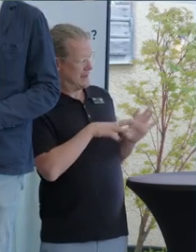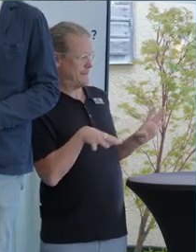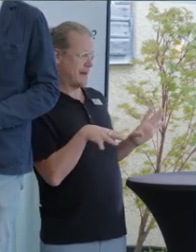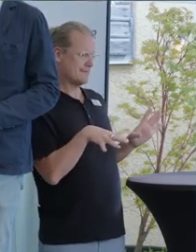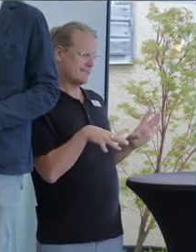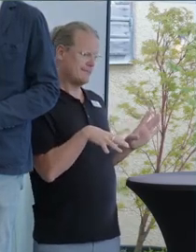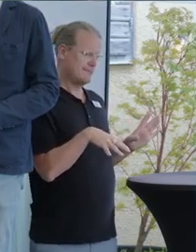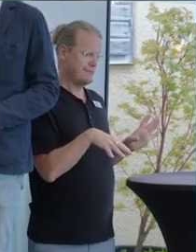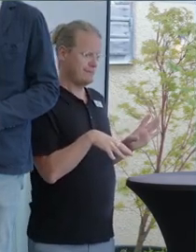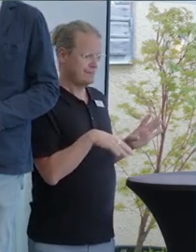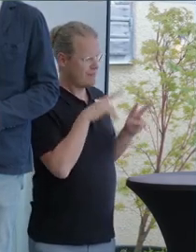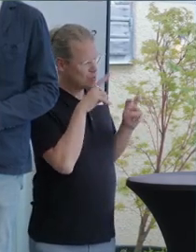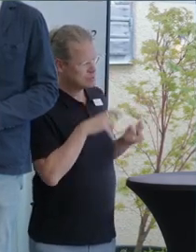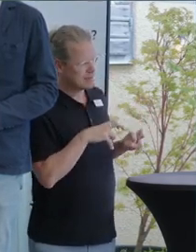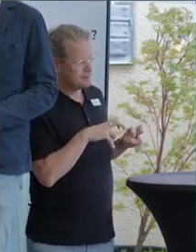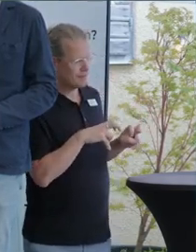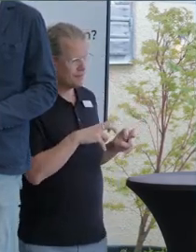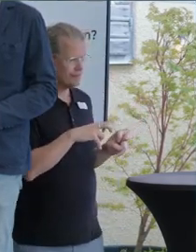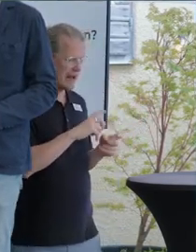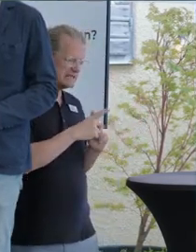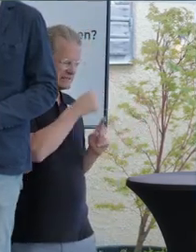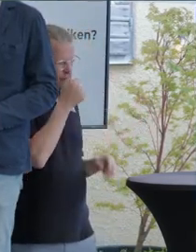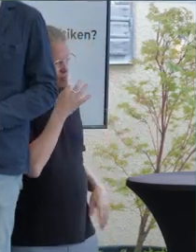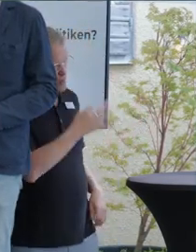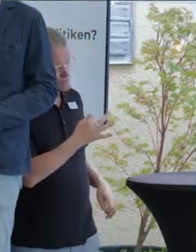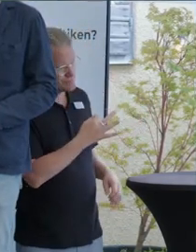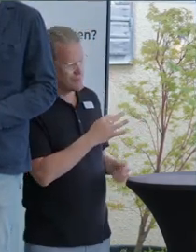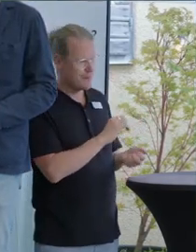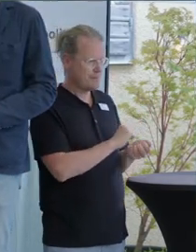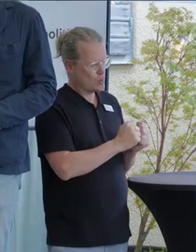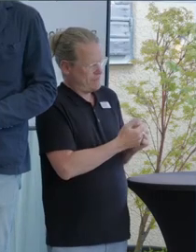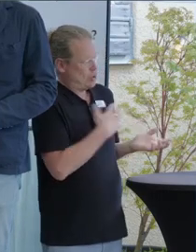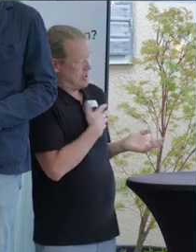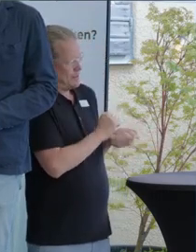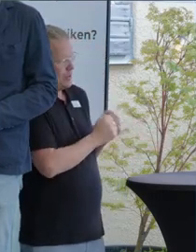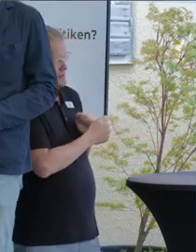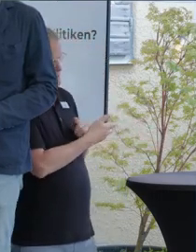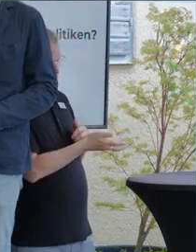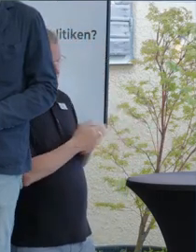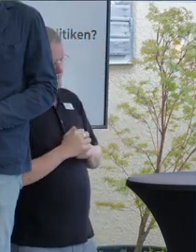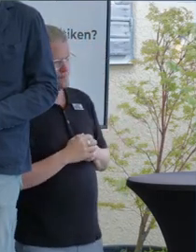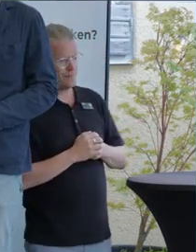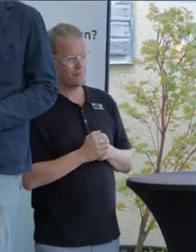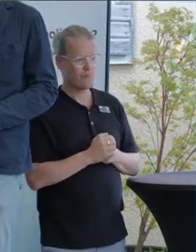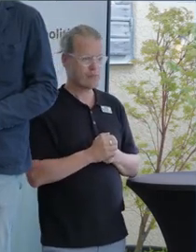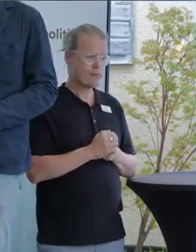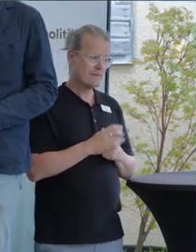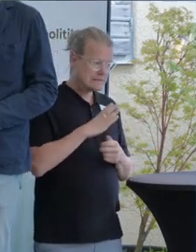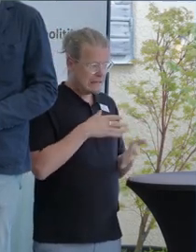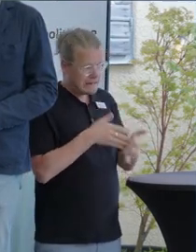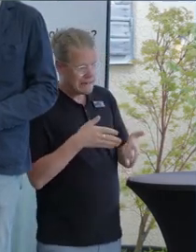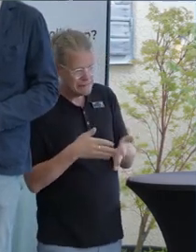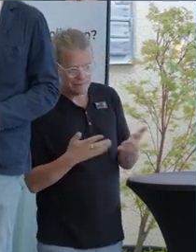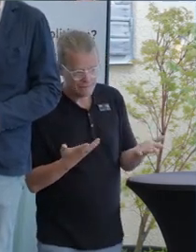från politiker, och det här kan ju vara svår fråga att svara på, men är det liksom, är det ett hinder eller är det en möjlighet,